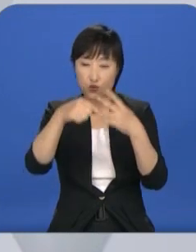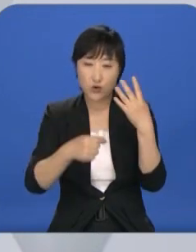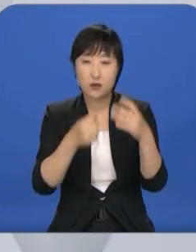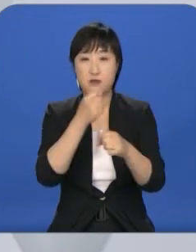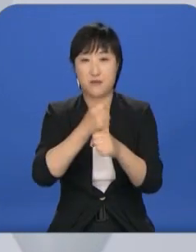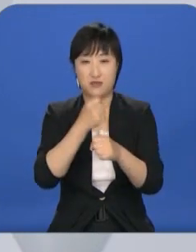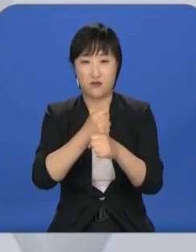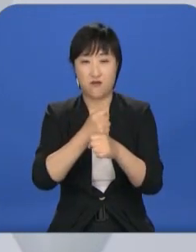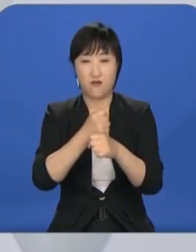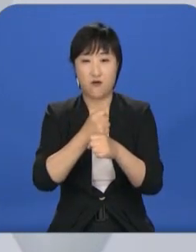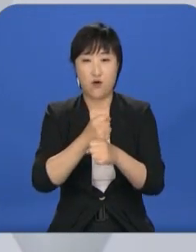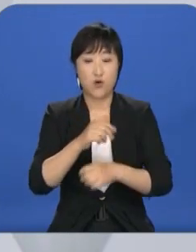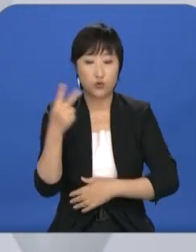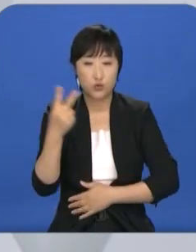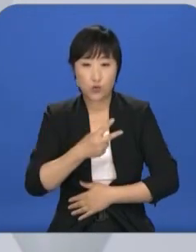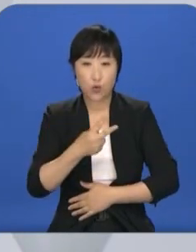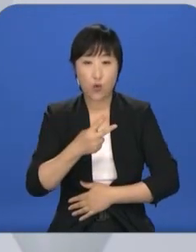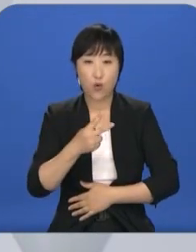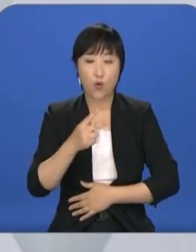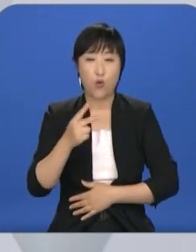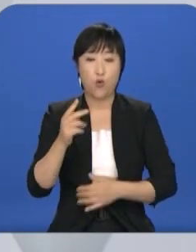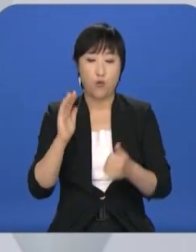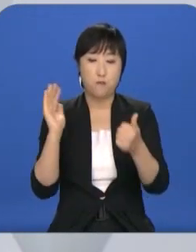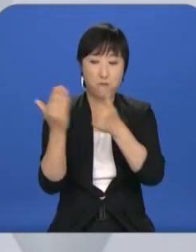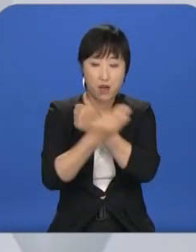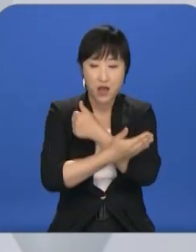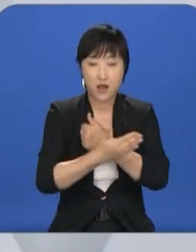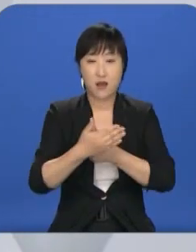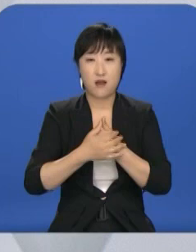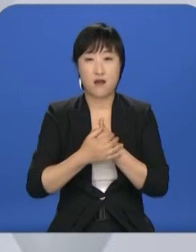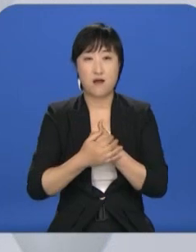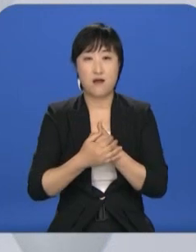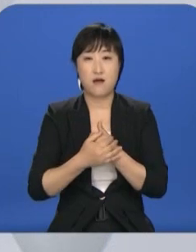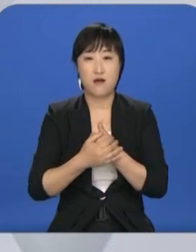계획입니다. 또한 우리 군 병풍도와 맹골도 등